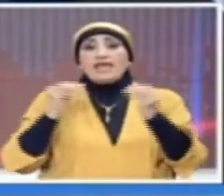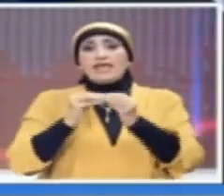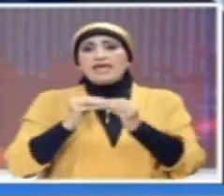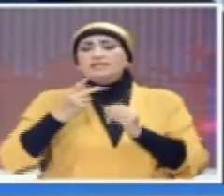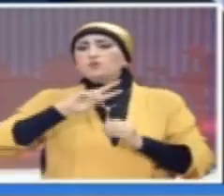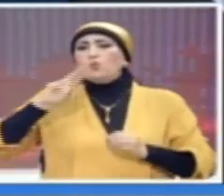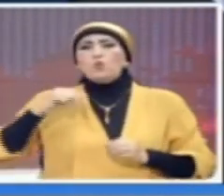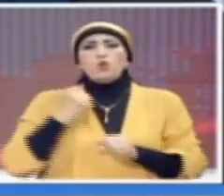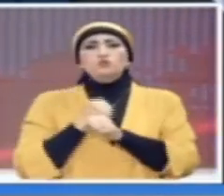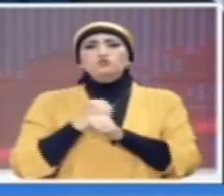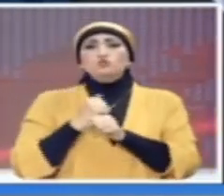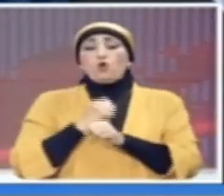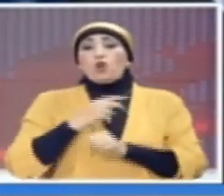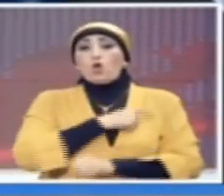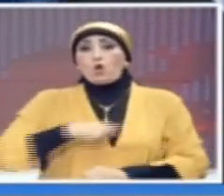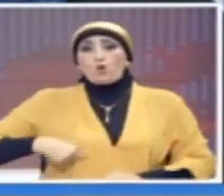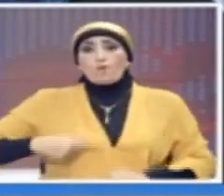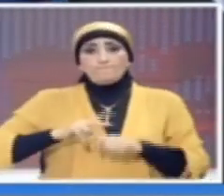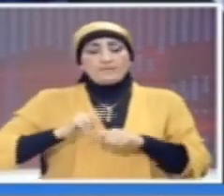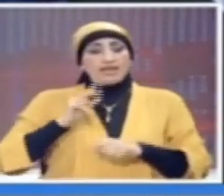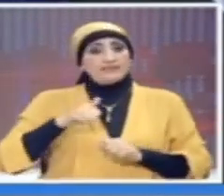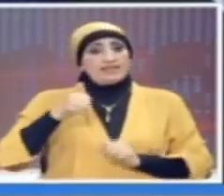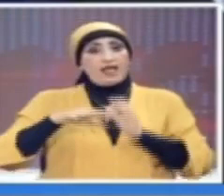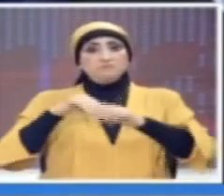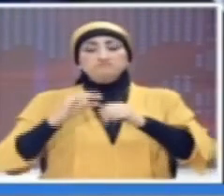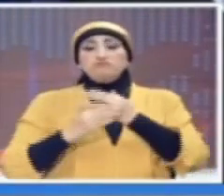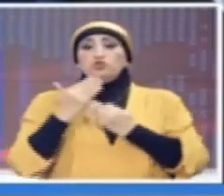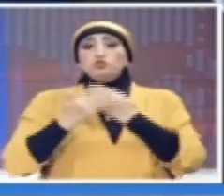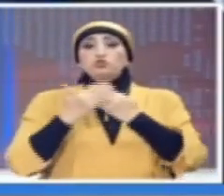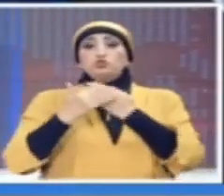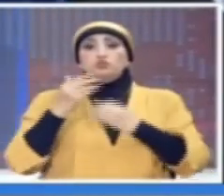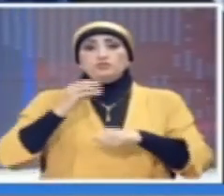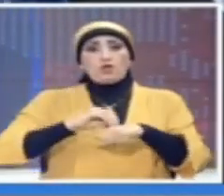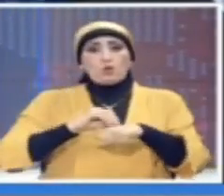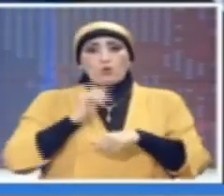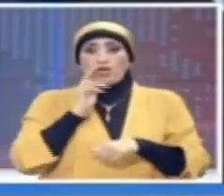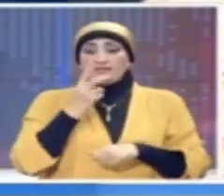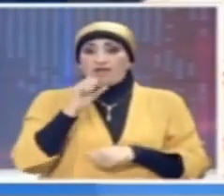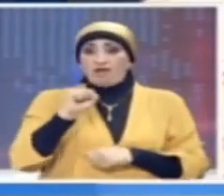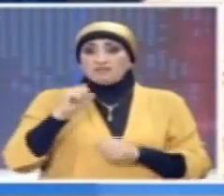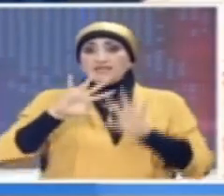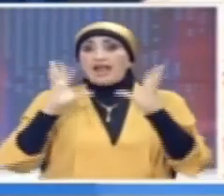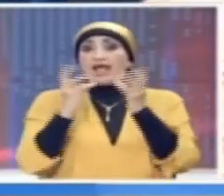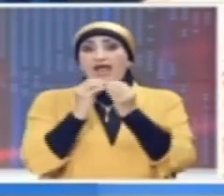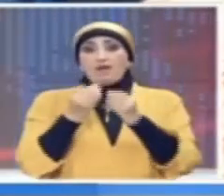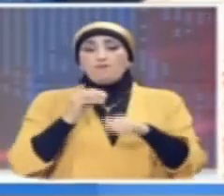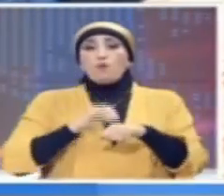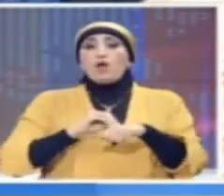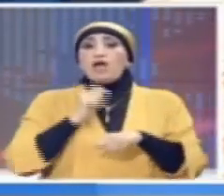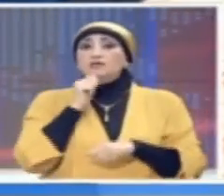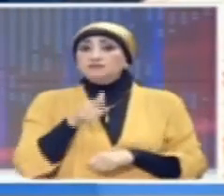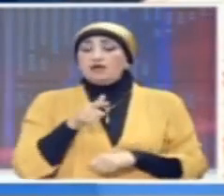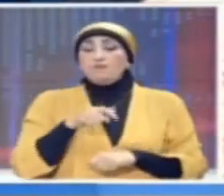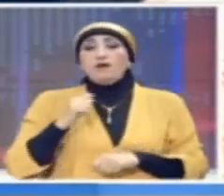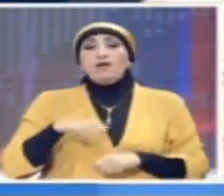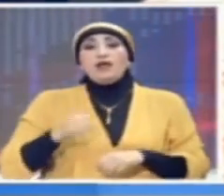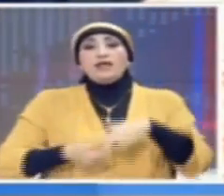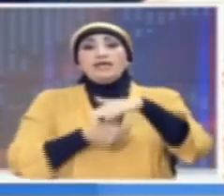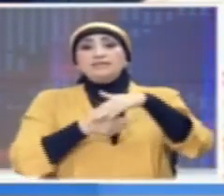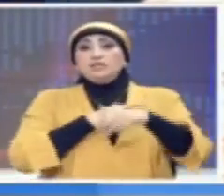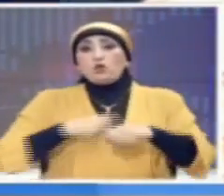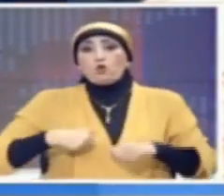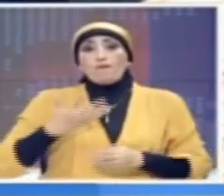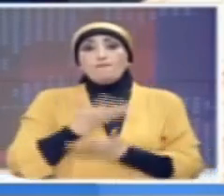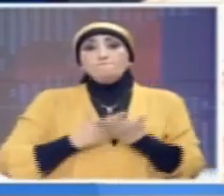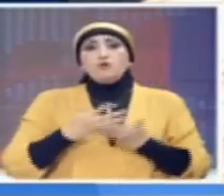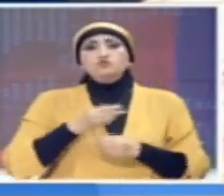والهيئات والأجهزة الحكومية يعد الأحدث في المجالات التي يختص بها على مستوى العالم. واعتبر مدبولي أن المشروع